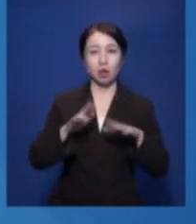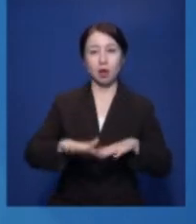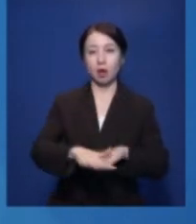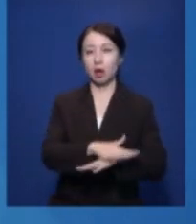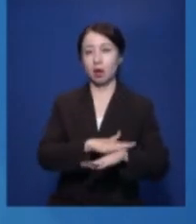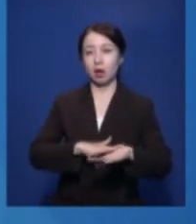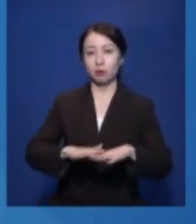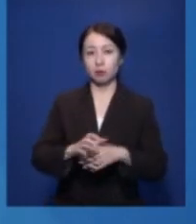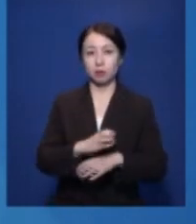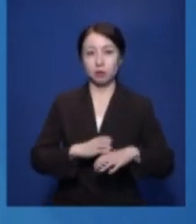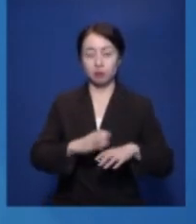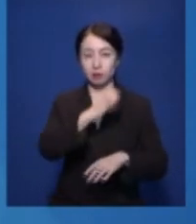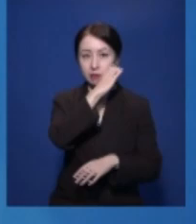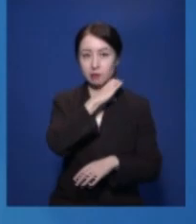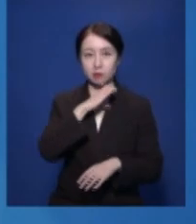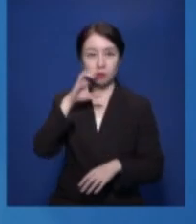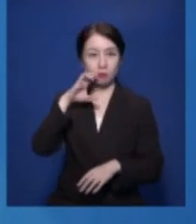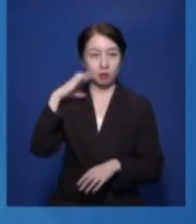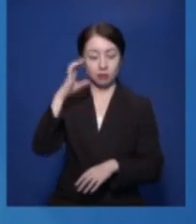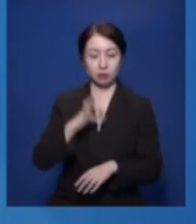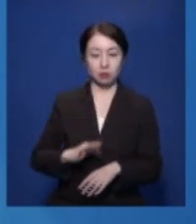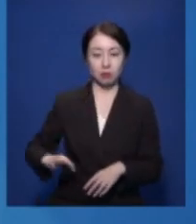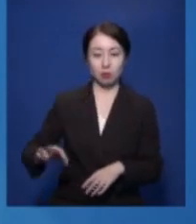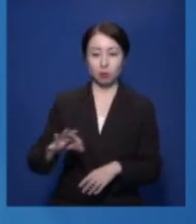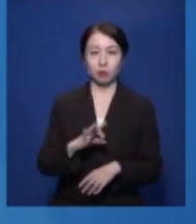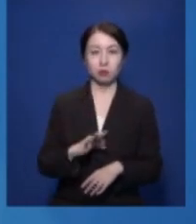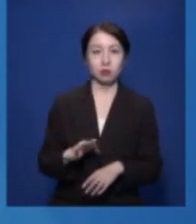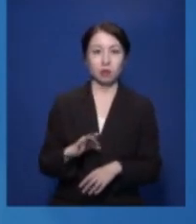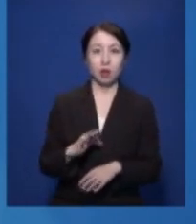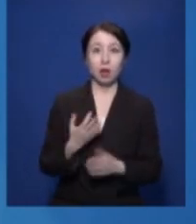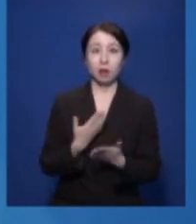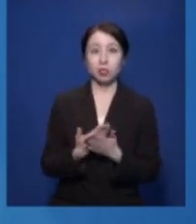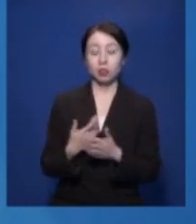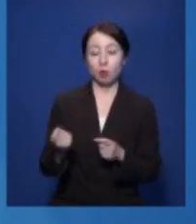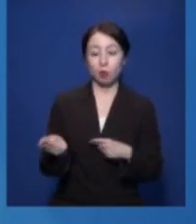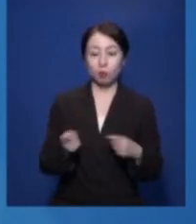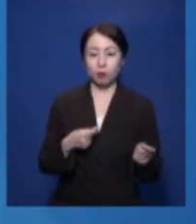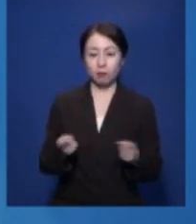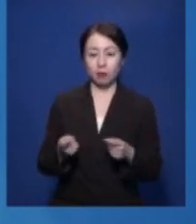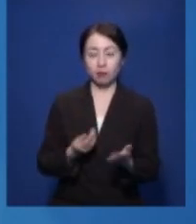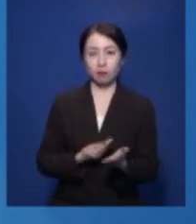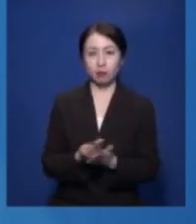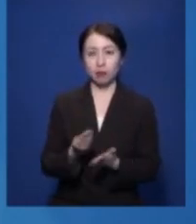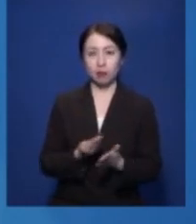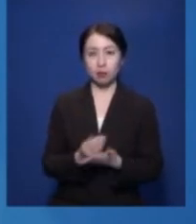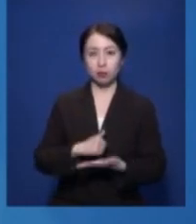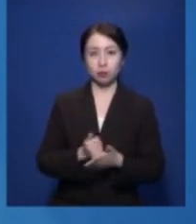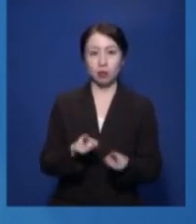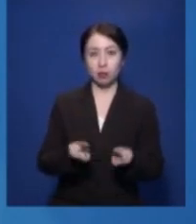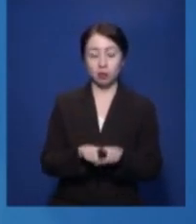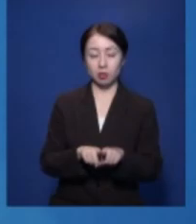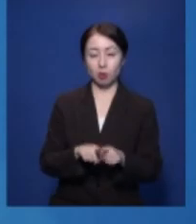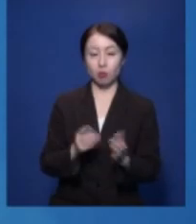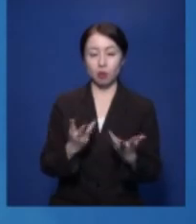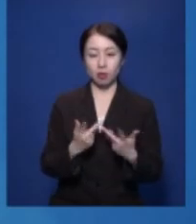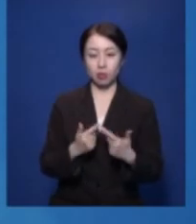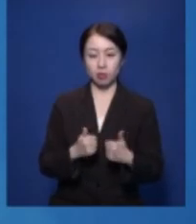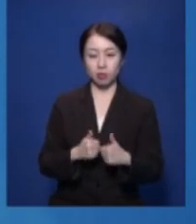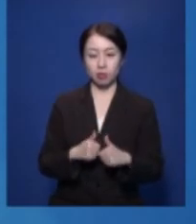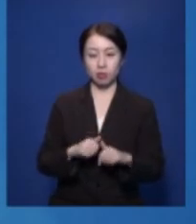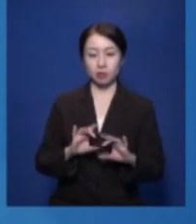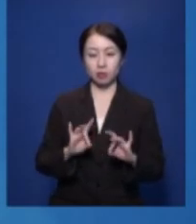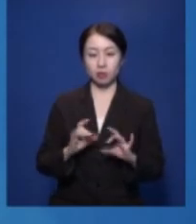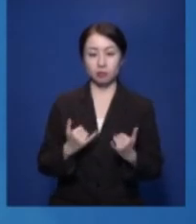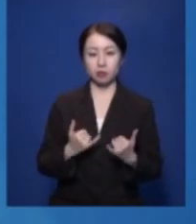заседании Общественного совета Северо-Казахстанской области. Чем управление финансов обосновывает такое решение, узнавала